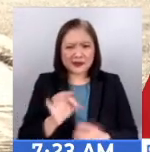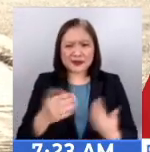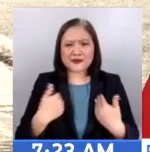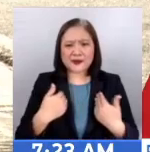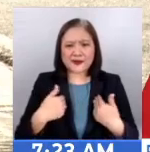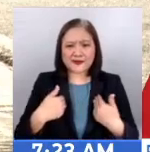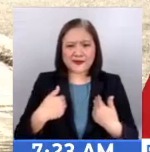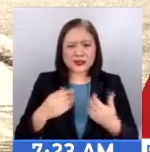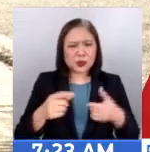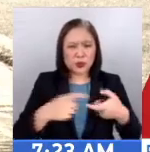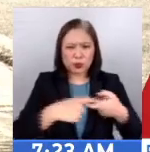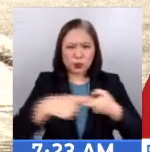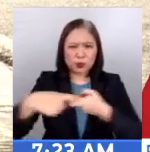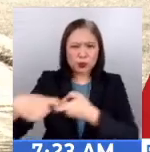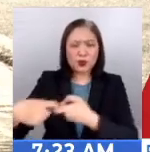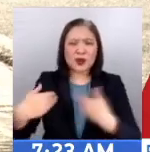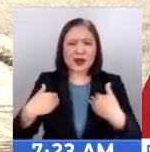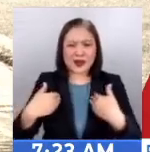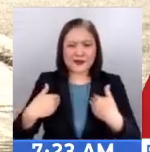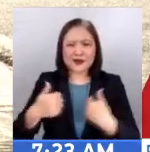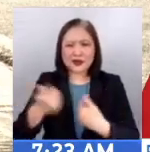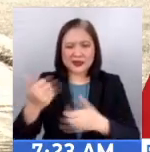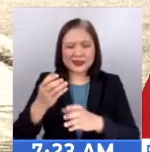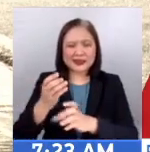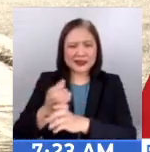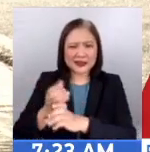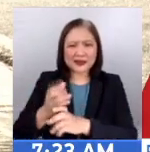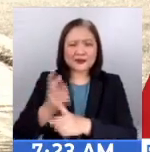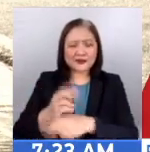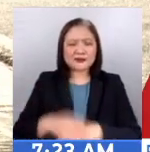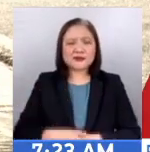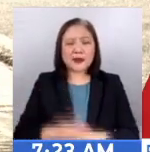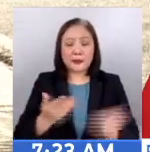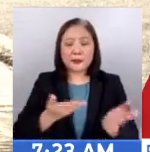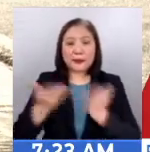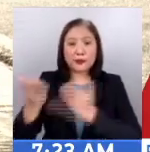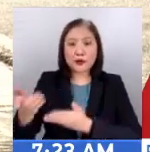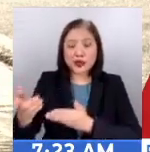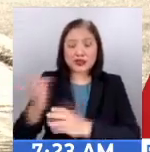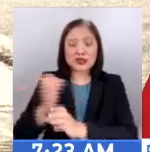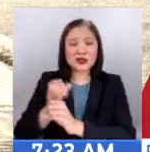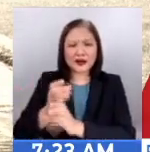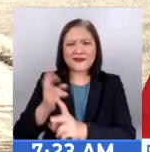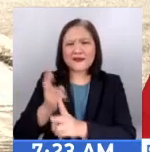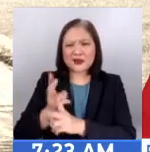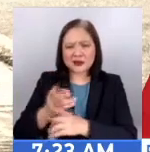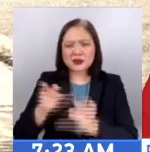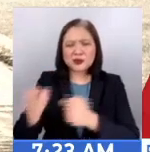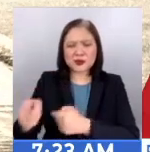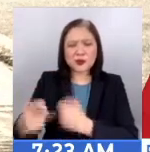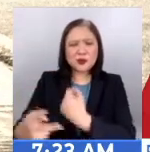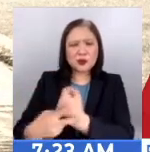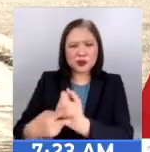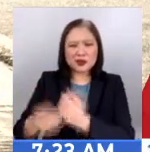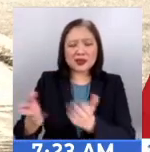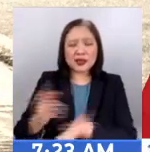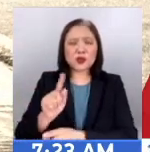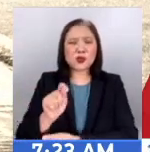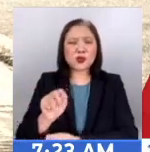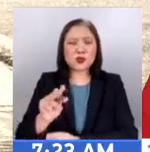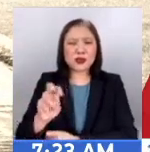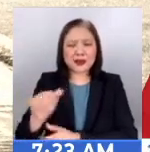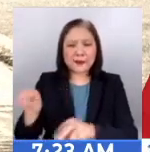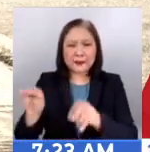ng mga sasakyan. Ayon dito kay Sir Bong Nebriha, idadali na muna yung mga sasakyan na yon sa impounding area sa Tomana, sa Marikina, at araw-araw naman yung